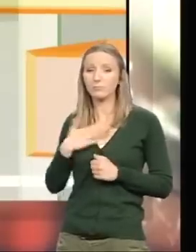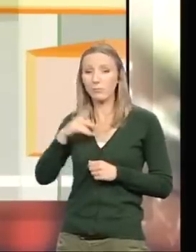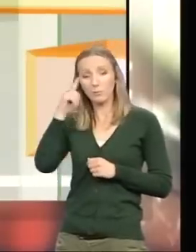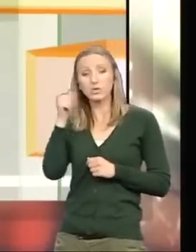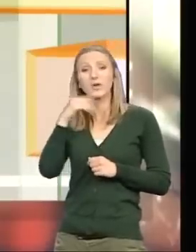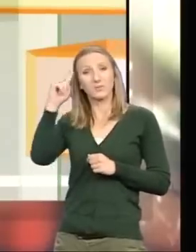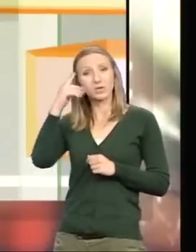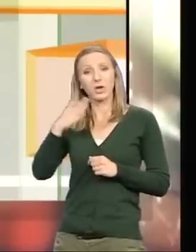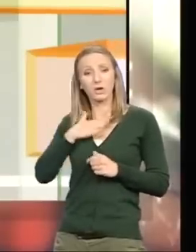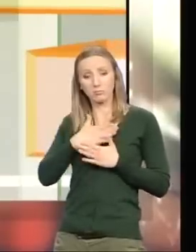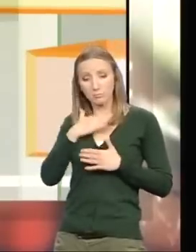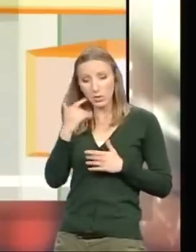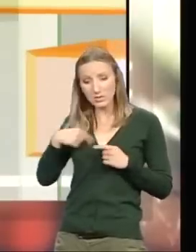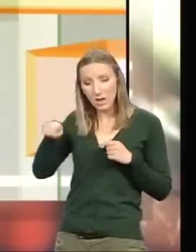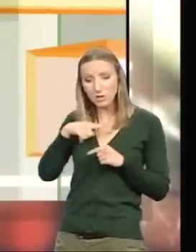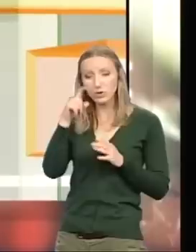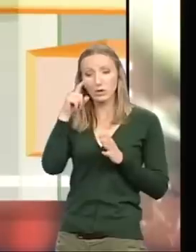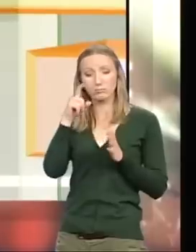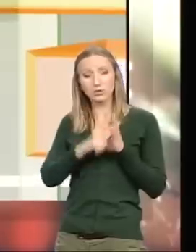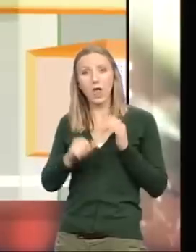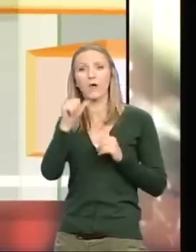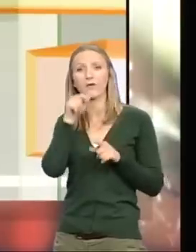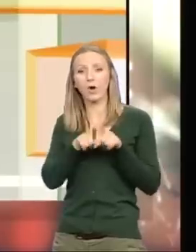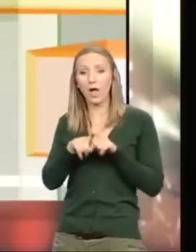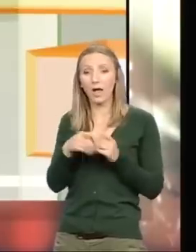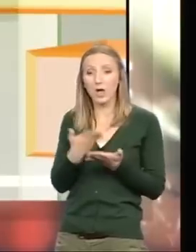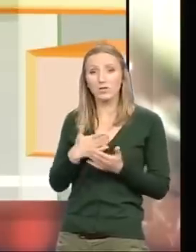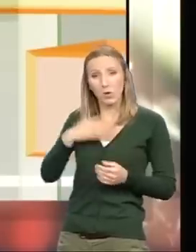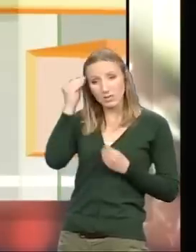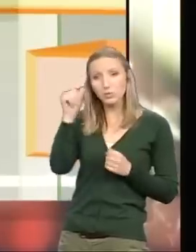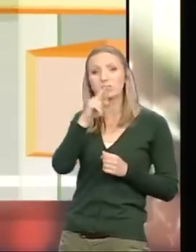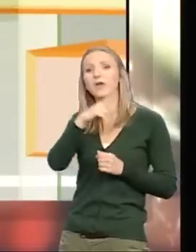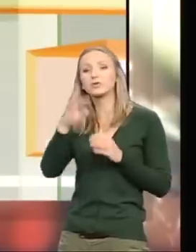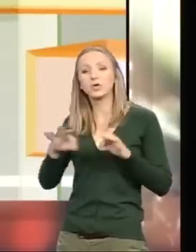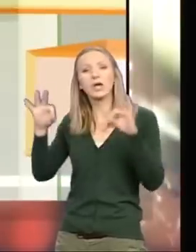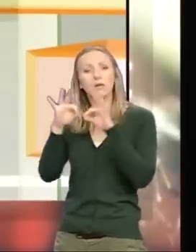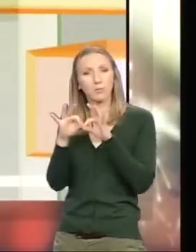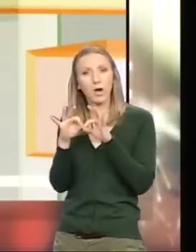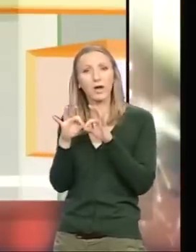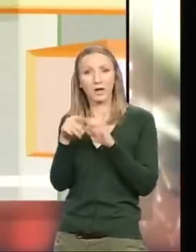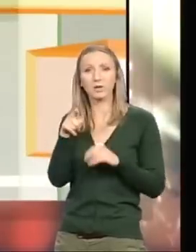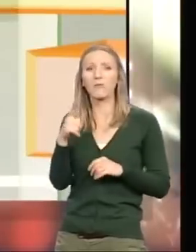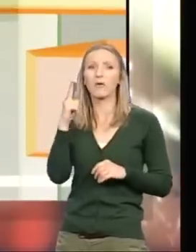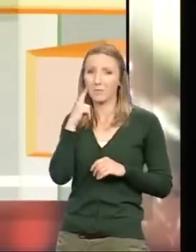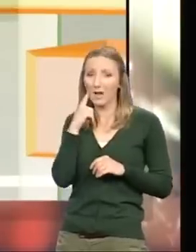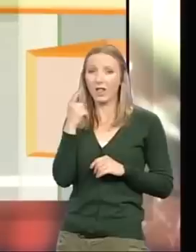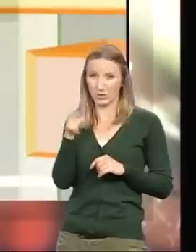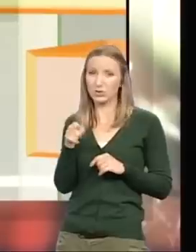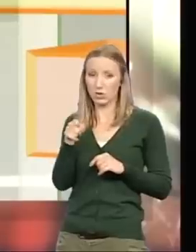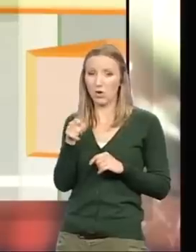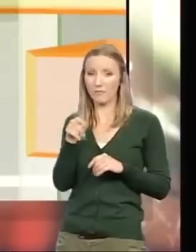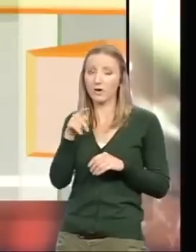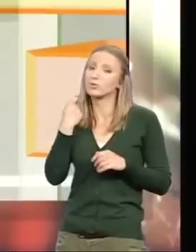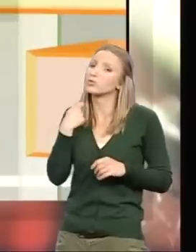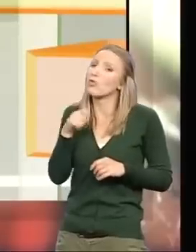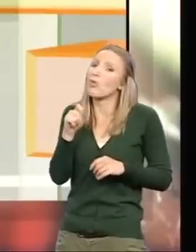dosta naših članova i kolega i na osnovu iskustva i svog i tuđeg projekata, ovo je prilično skupa usluga u današnje vreme za